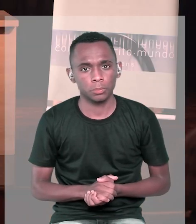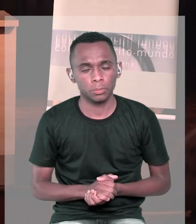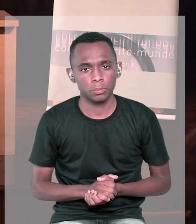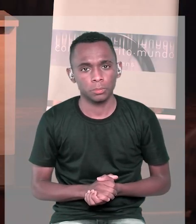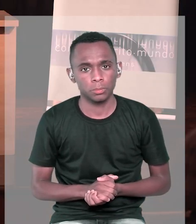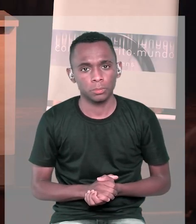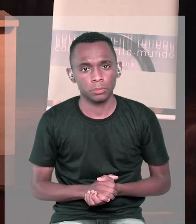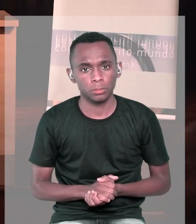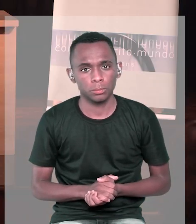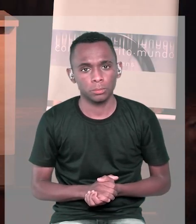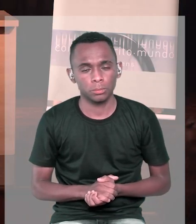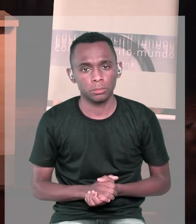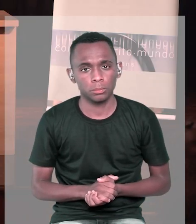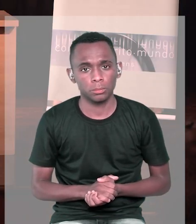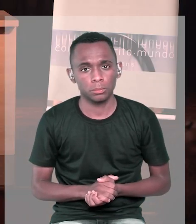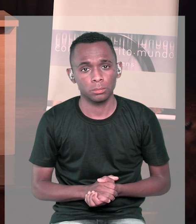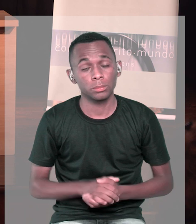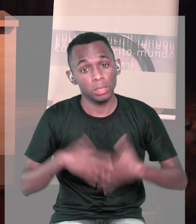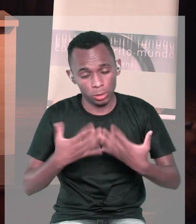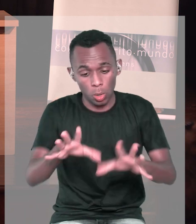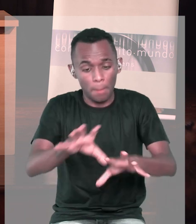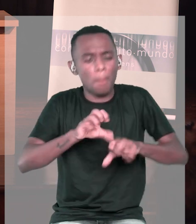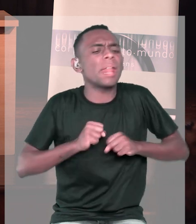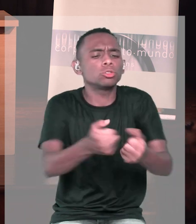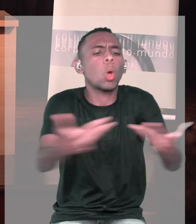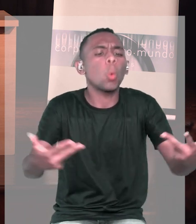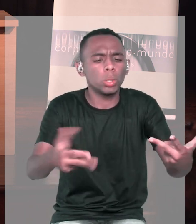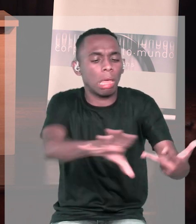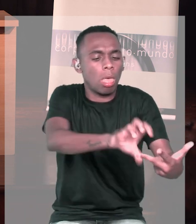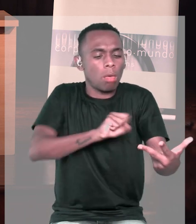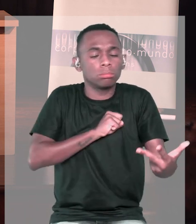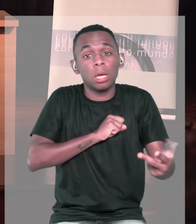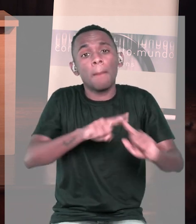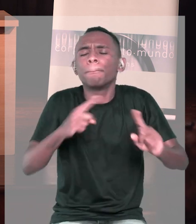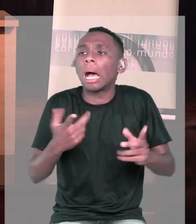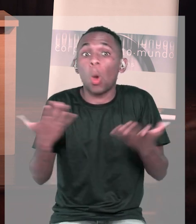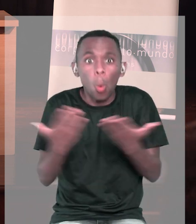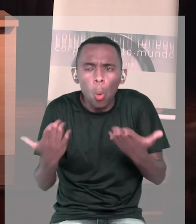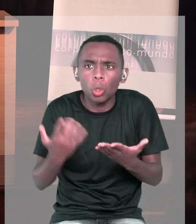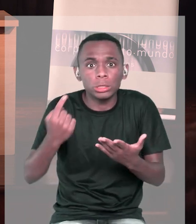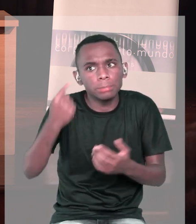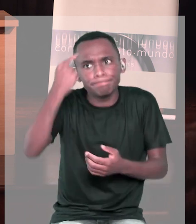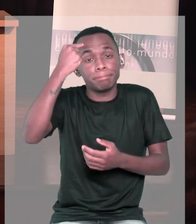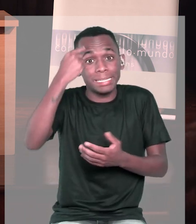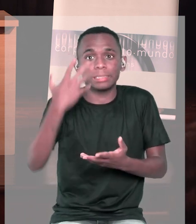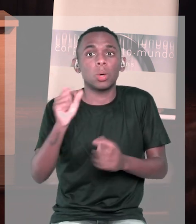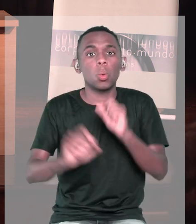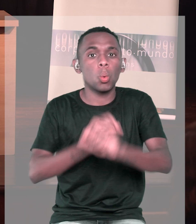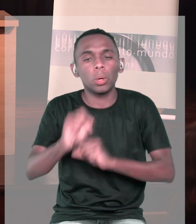pense immédiatement à la propriété privée. apropriar-se de alguma coisa. Hoje, quando se fala de apropriação, a gente imediatamente se